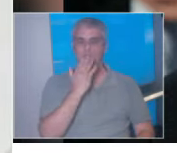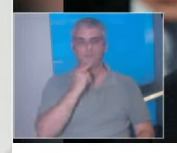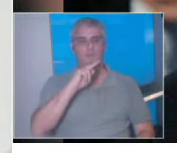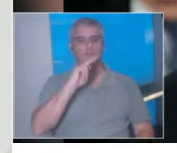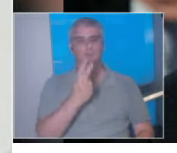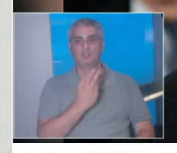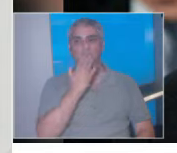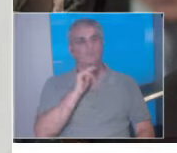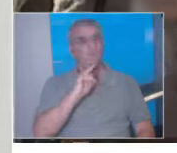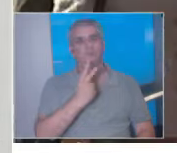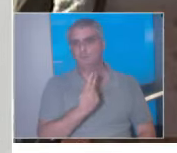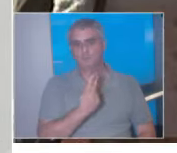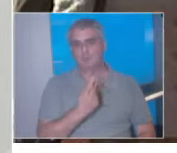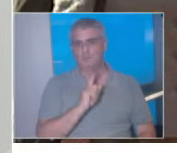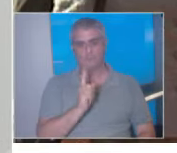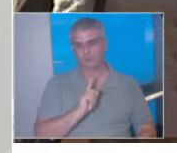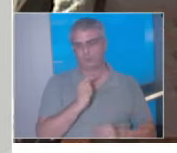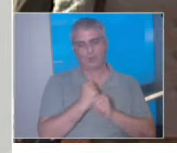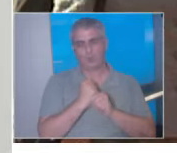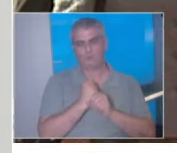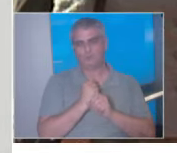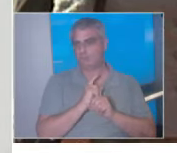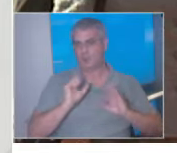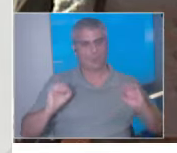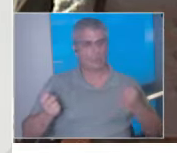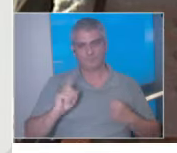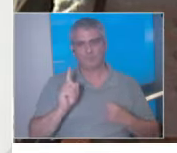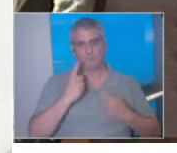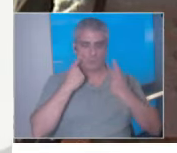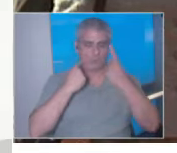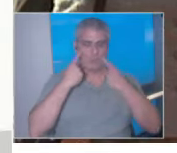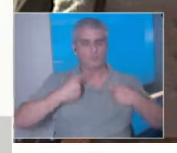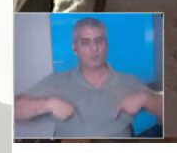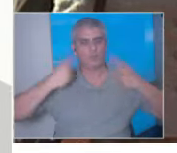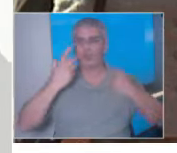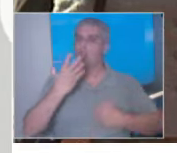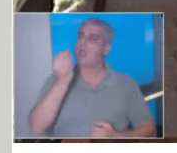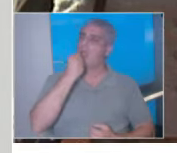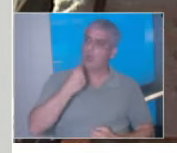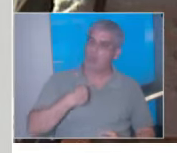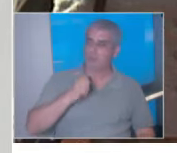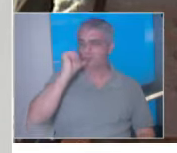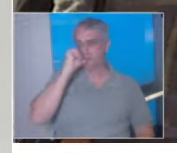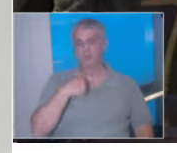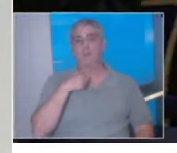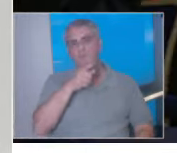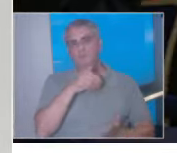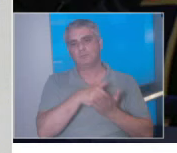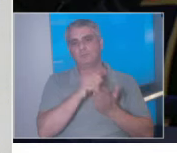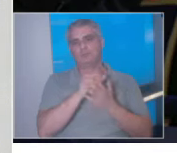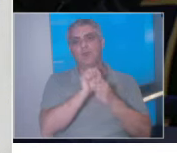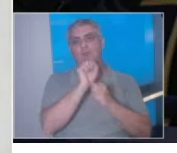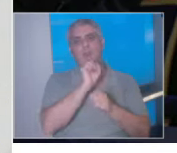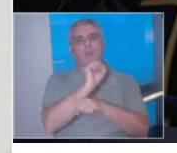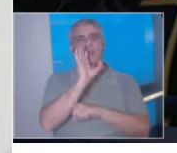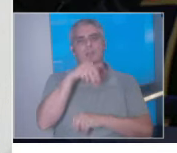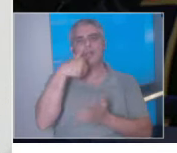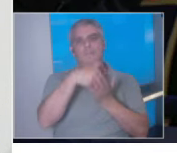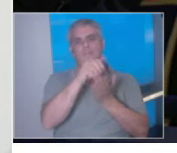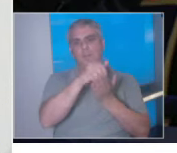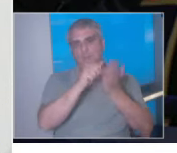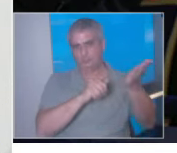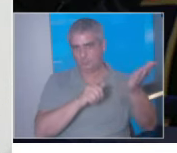השנייה, ישראל השנייה זה אלה שלא עובדים, שלא מתאמצים, שבוכים כל היום, שתו לי, אכלו לי, והם המשיכו לקטר גם בעתיד. אז אתה